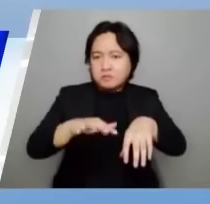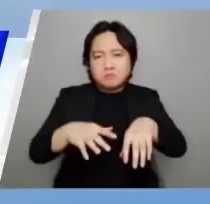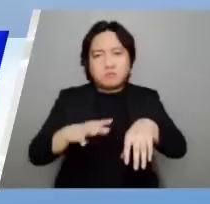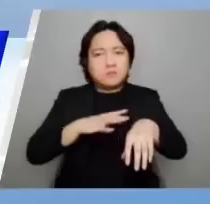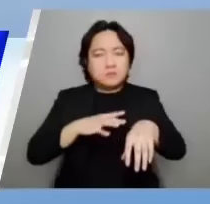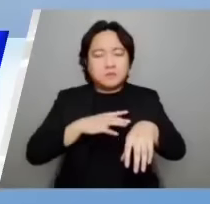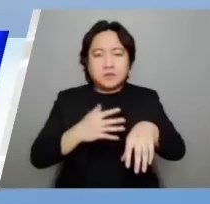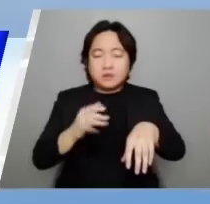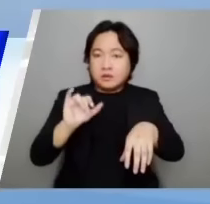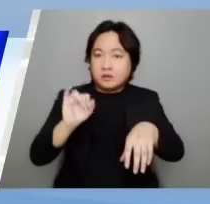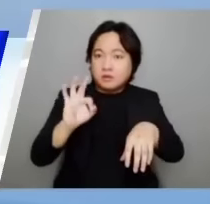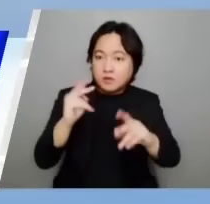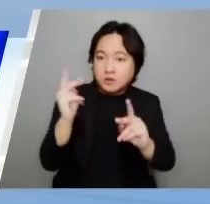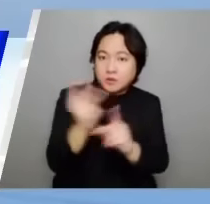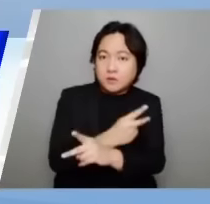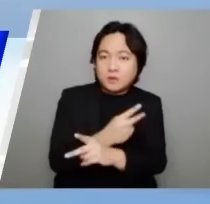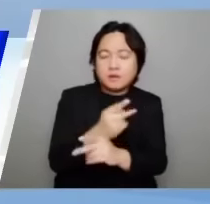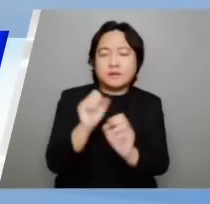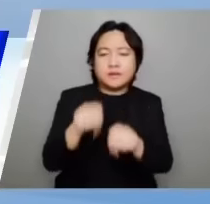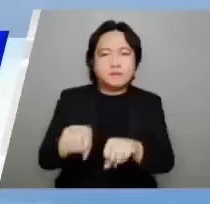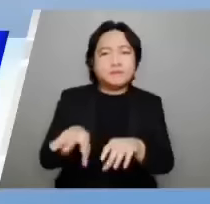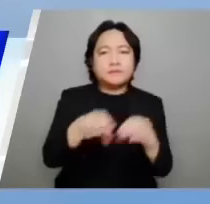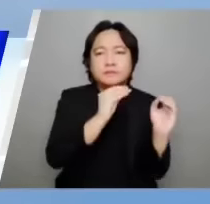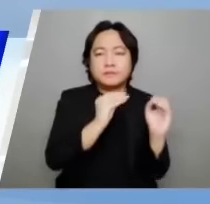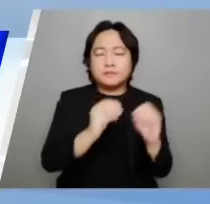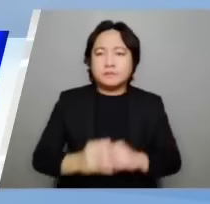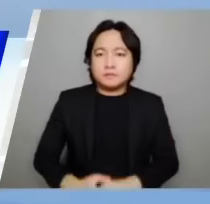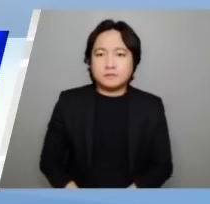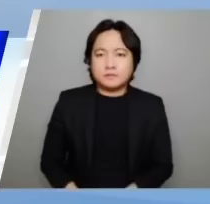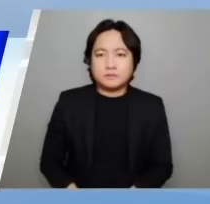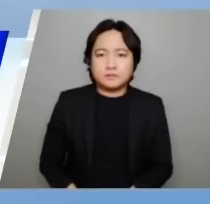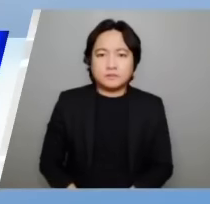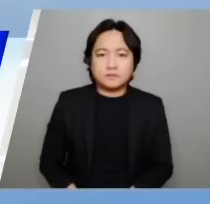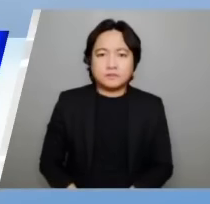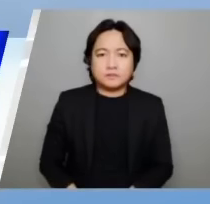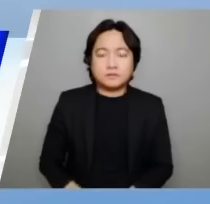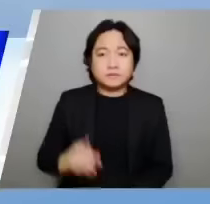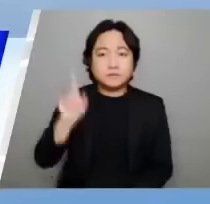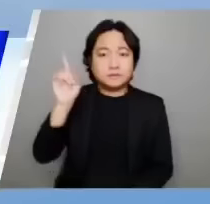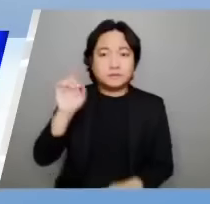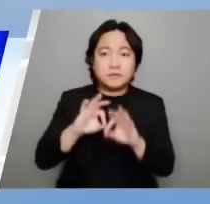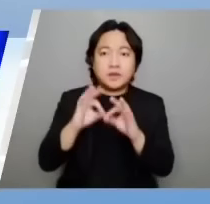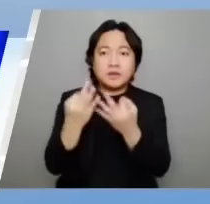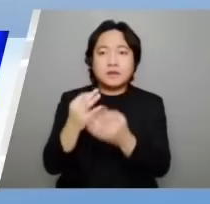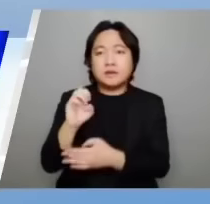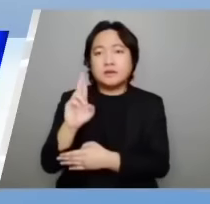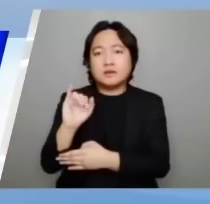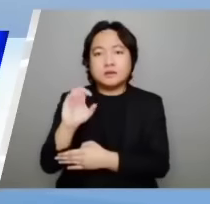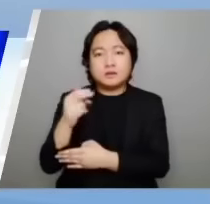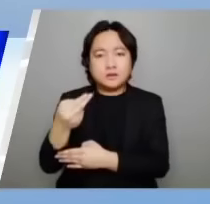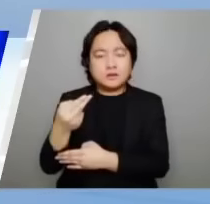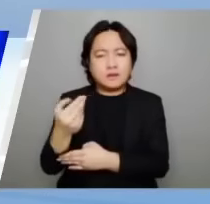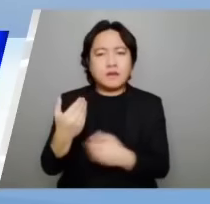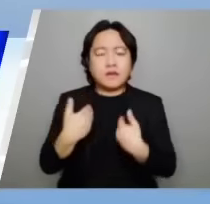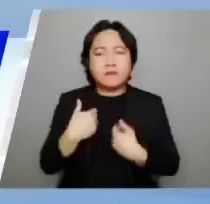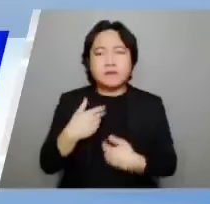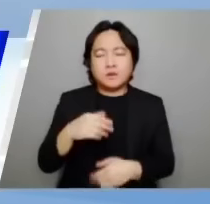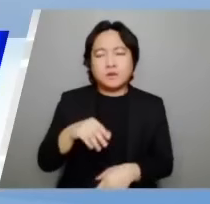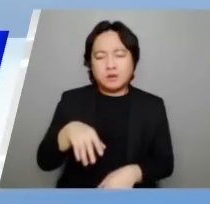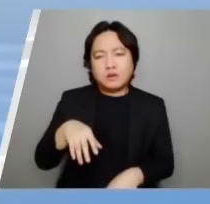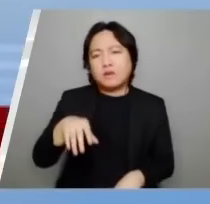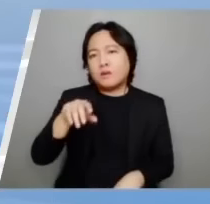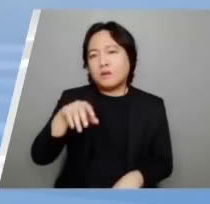naman, hindi, saka na kami lilipat. Si Erich naman may 3 buwang sanggol kaya mas piniling sa bahay muna. Pag lumikas